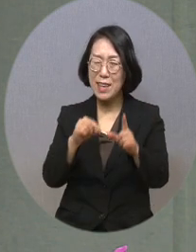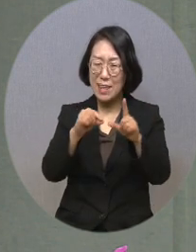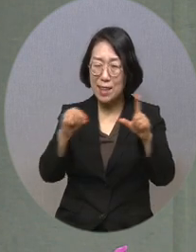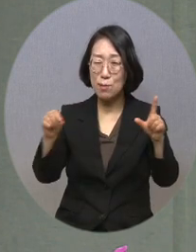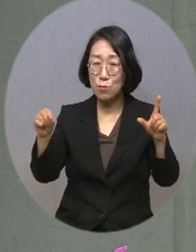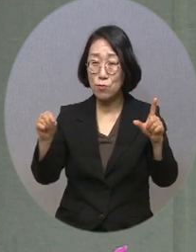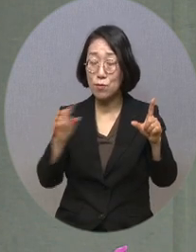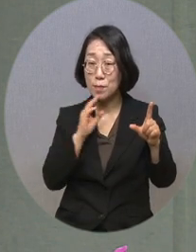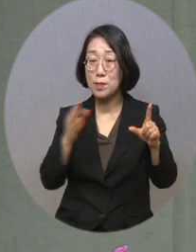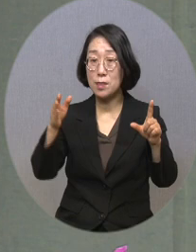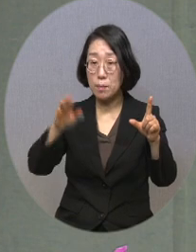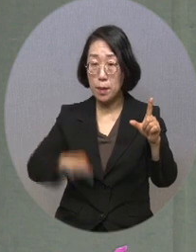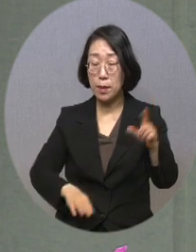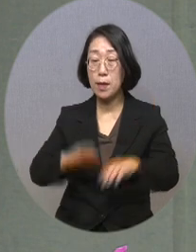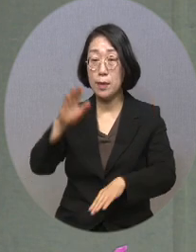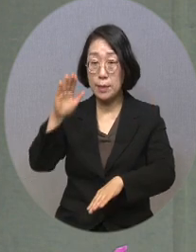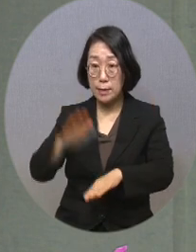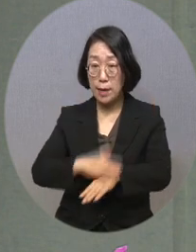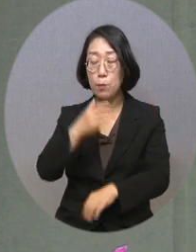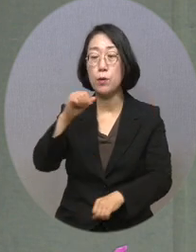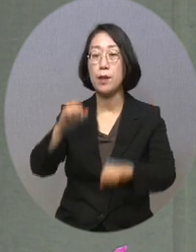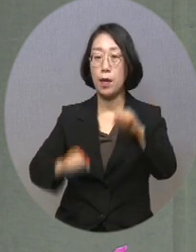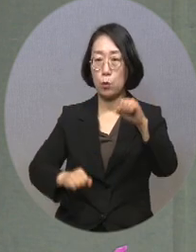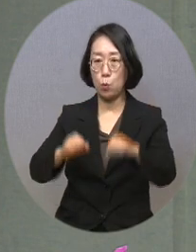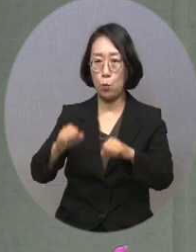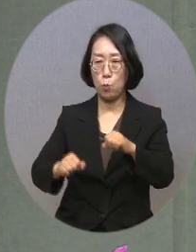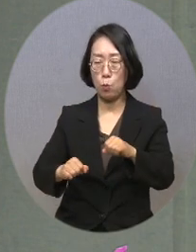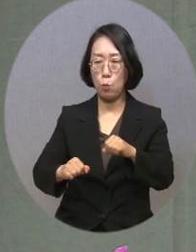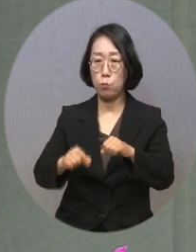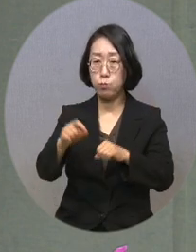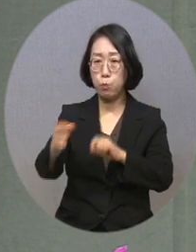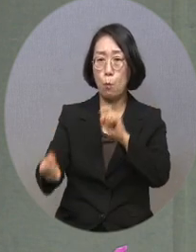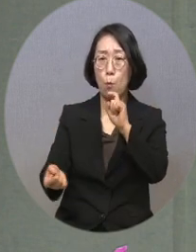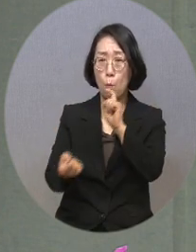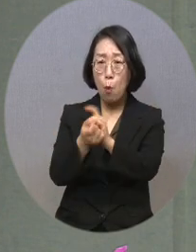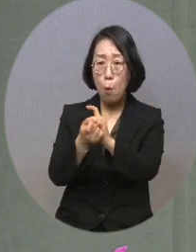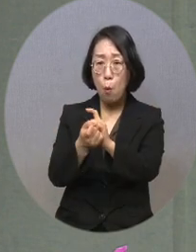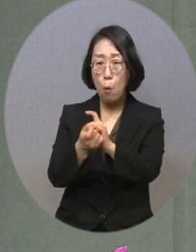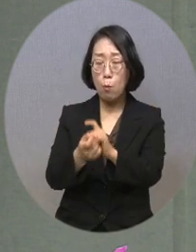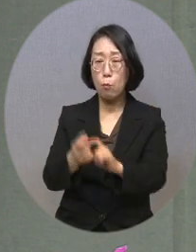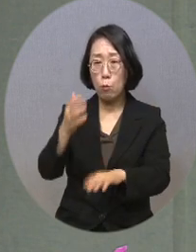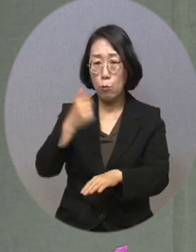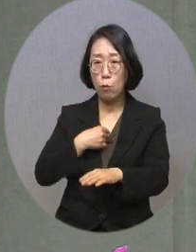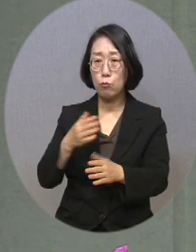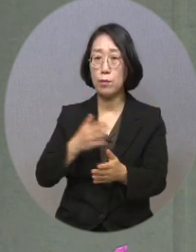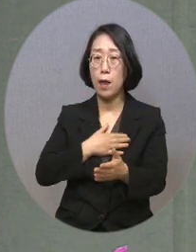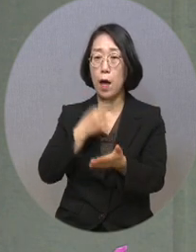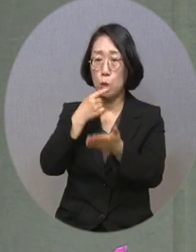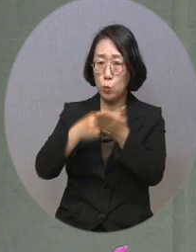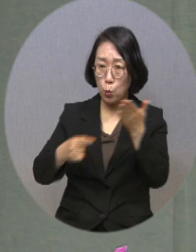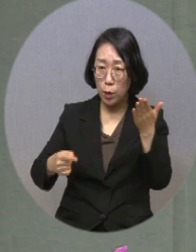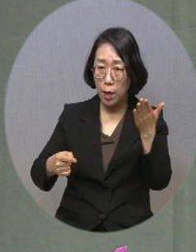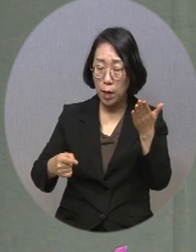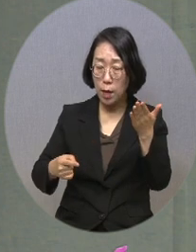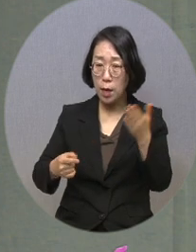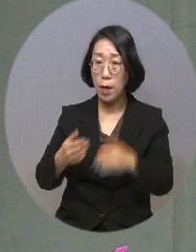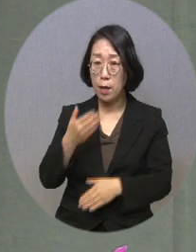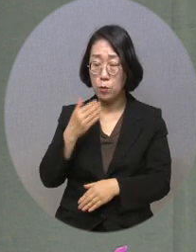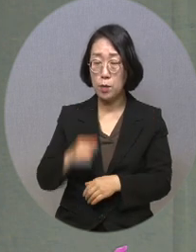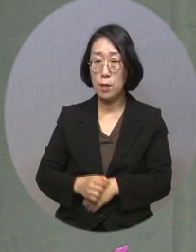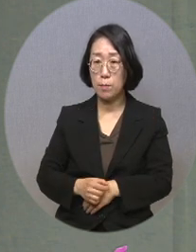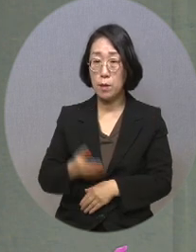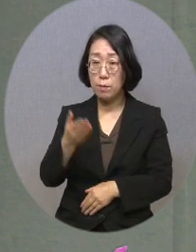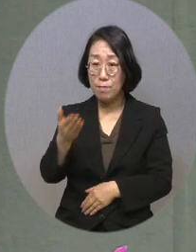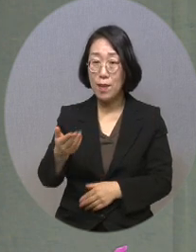소수겠지만은 잘못 상대가 되면은 손실을 보게 되고 이제 그런 것을 이제 예방은 협회